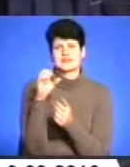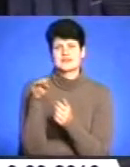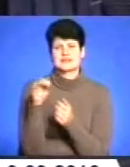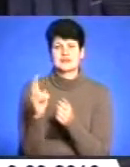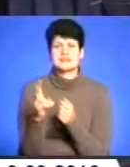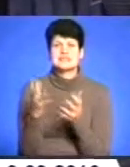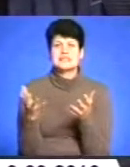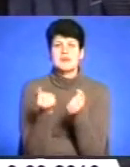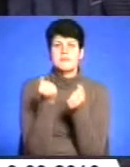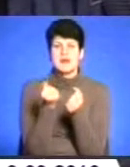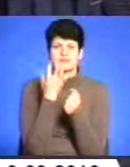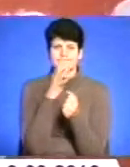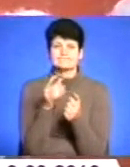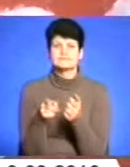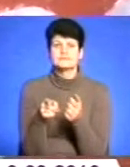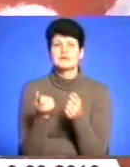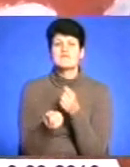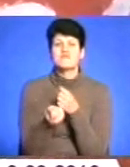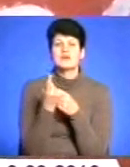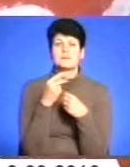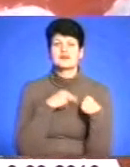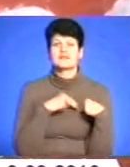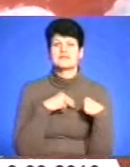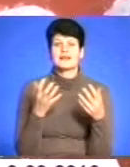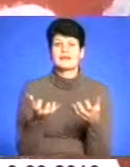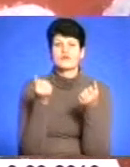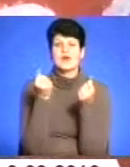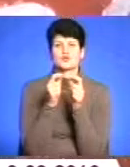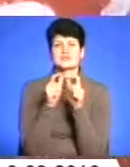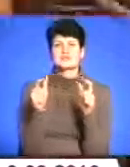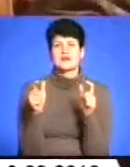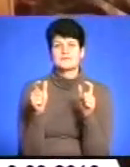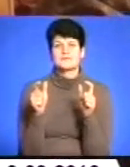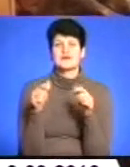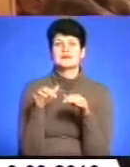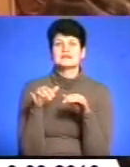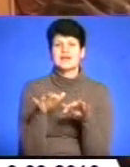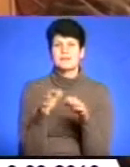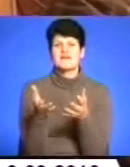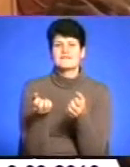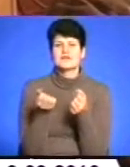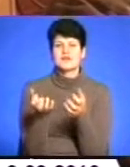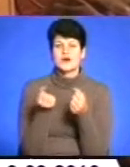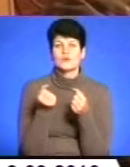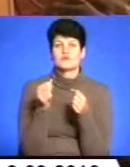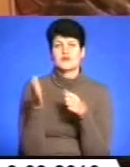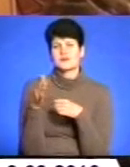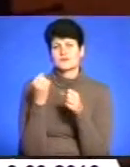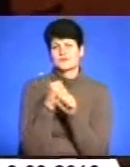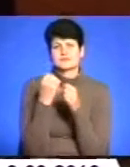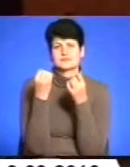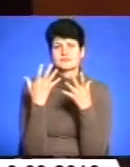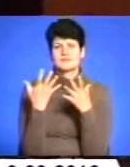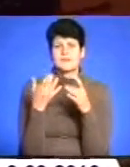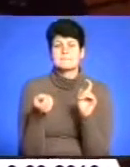всередину. Всередині купа мішків з сітками є, сітки мокрі. Є ця лебедка, якою вони знімали, ну, стягували сітки з води. Зараз на даний час